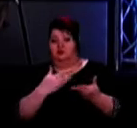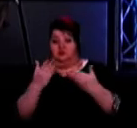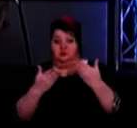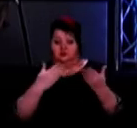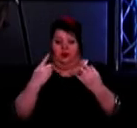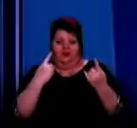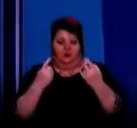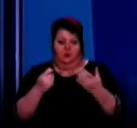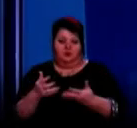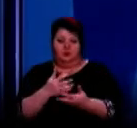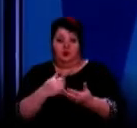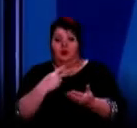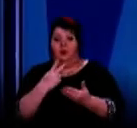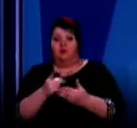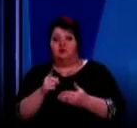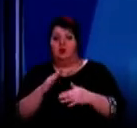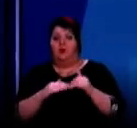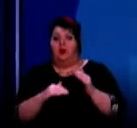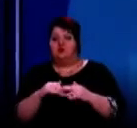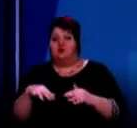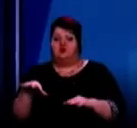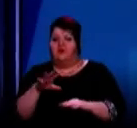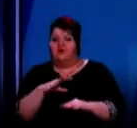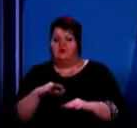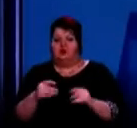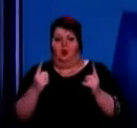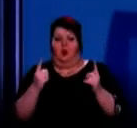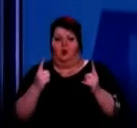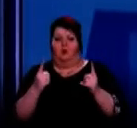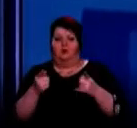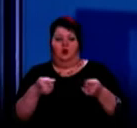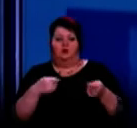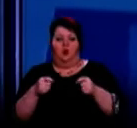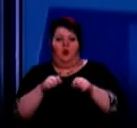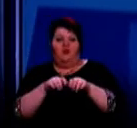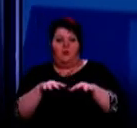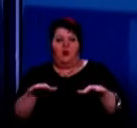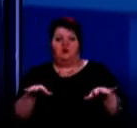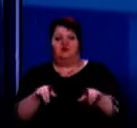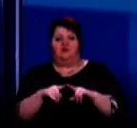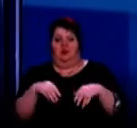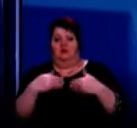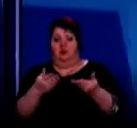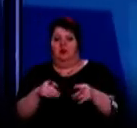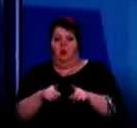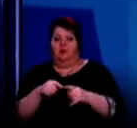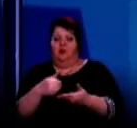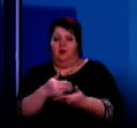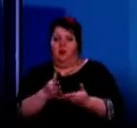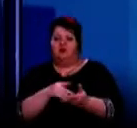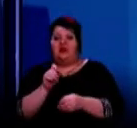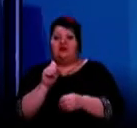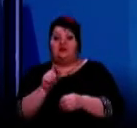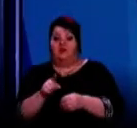на передачу йти, я подивилася, що практично всі крупні торгові мережі все-таки надають таку послугу – замовити